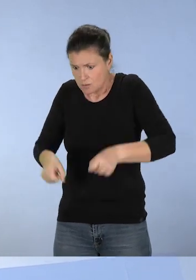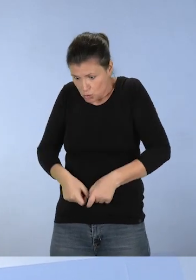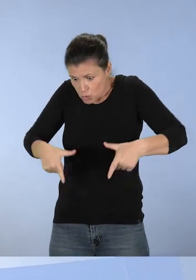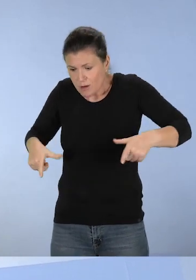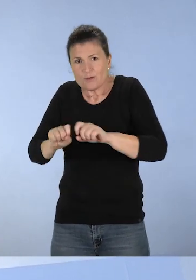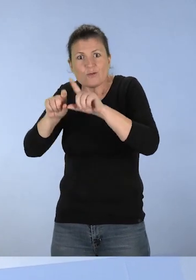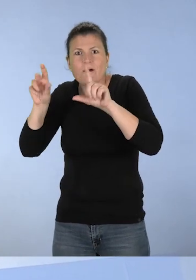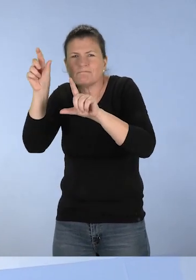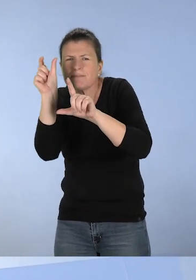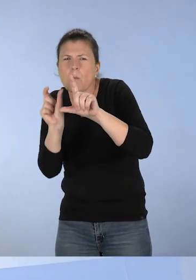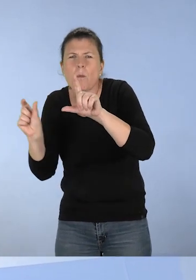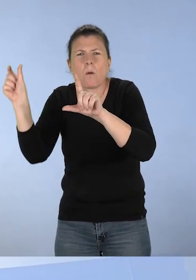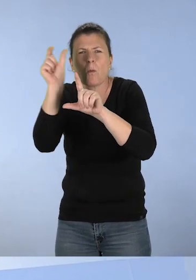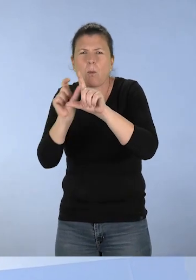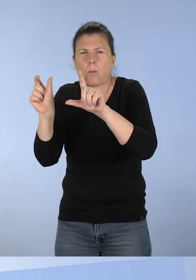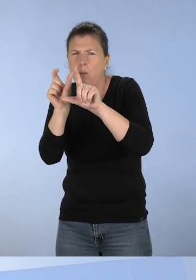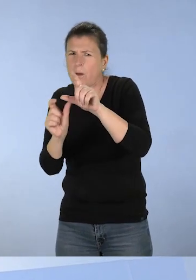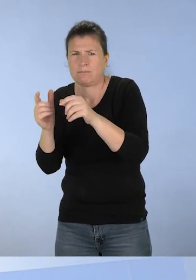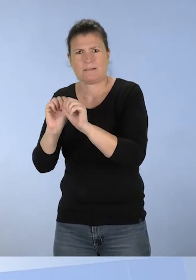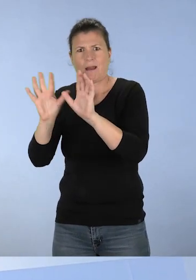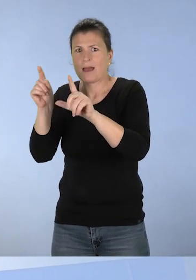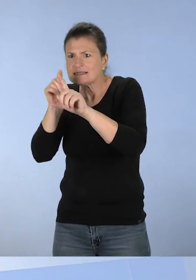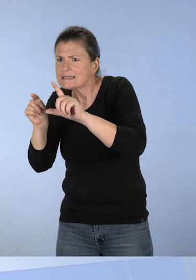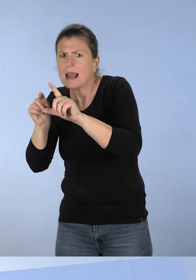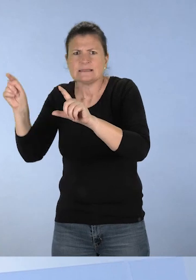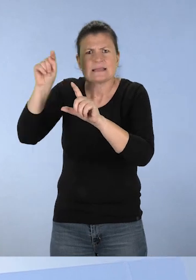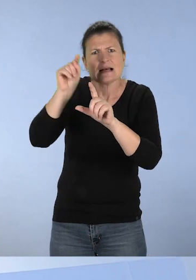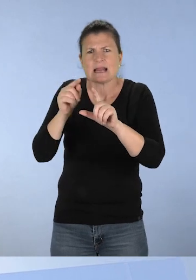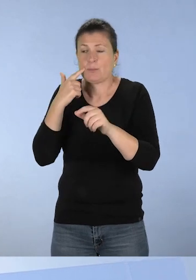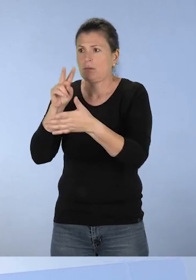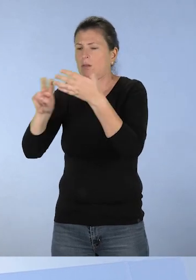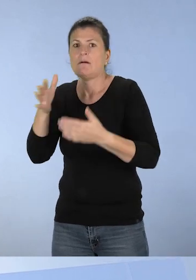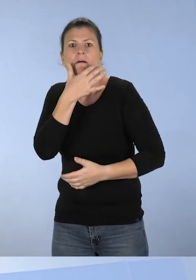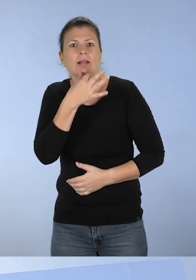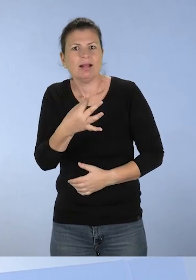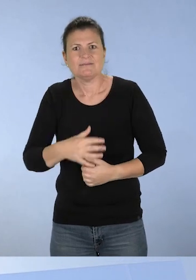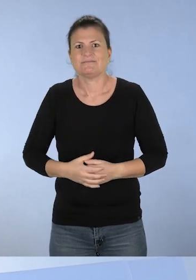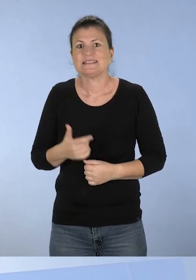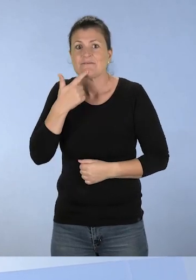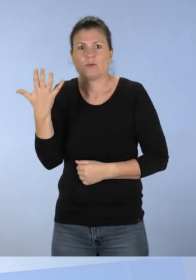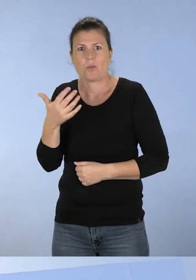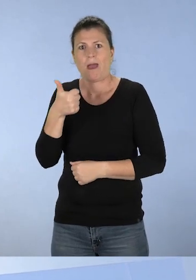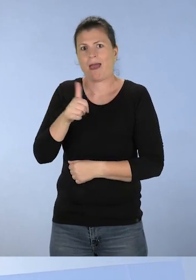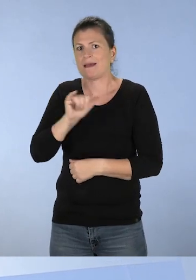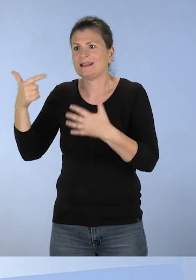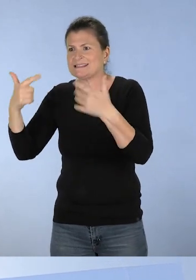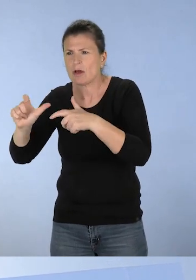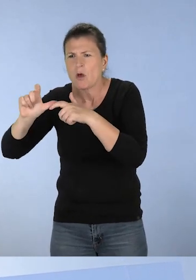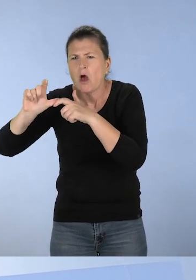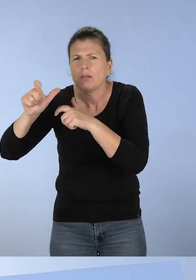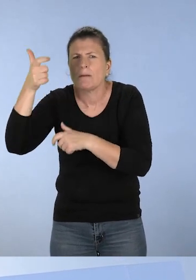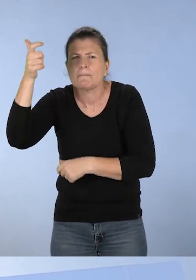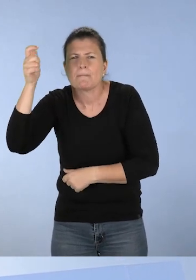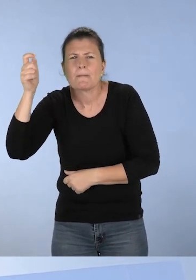fait un zoom légendé des organes génitaux. Nous avons conçu la légende sous forme de cercle afin de faciliter la lecture. C'est-à-dire, on peut suivre de 1